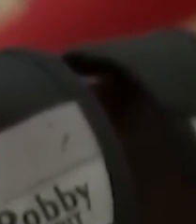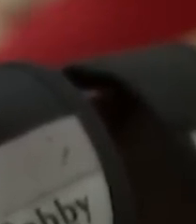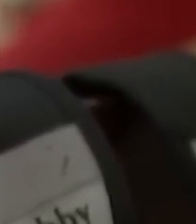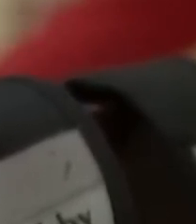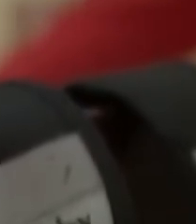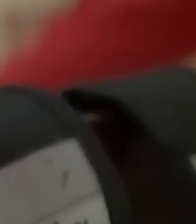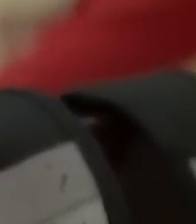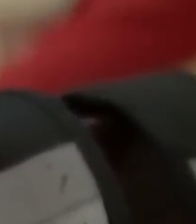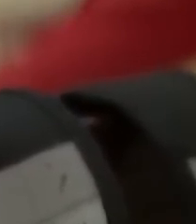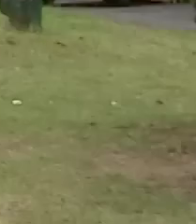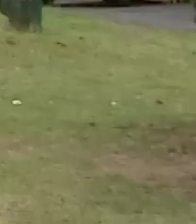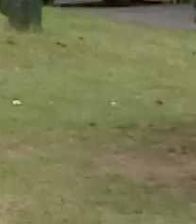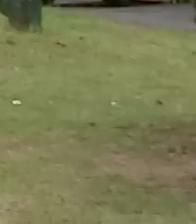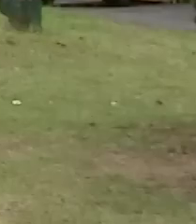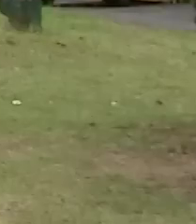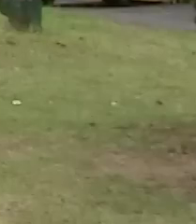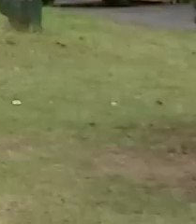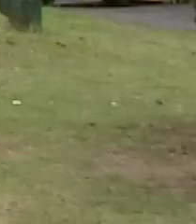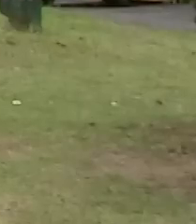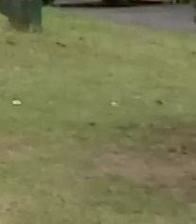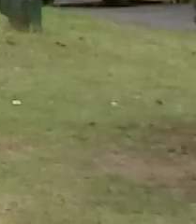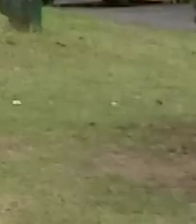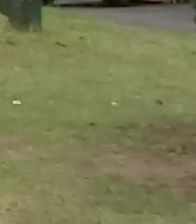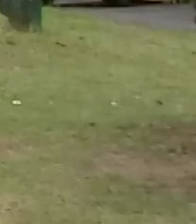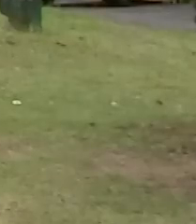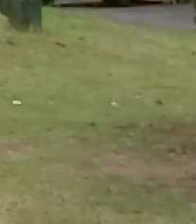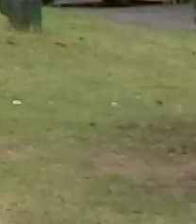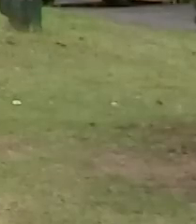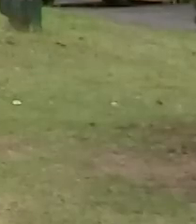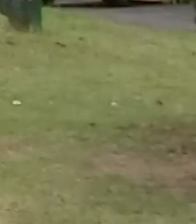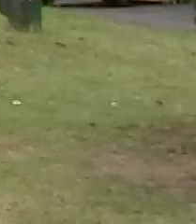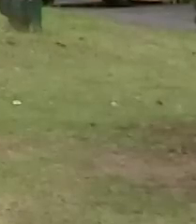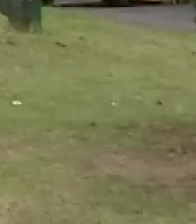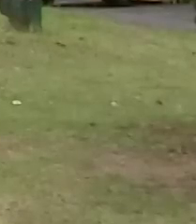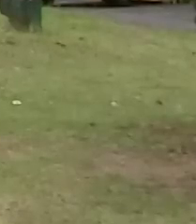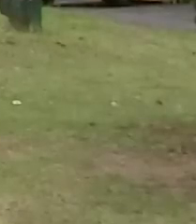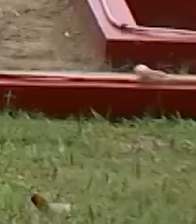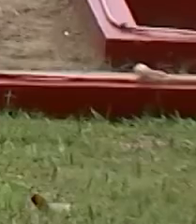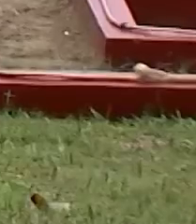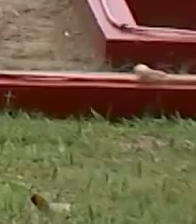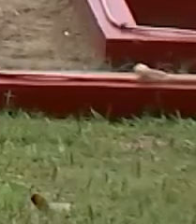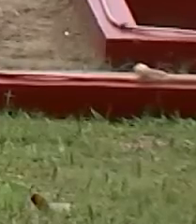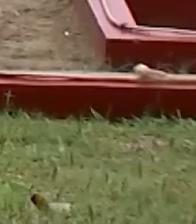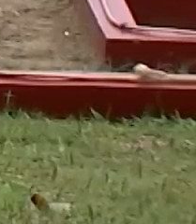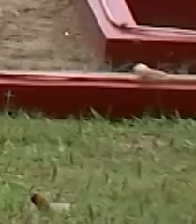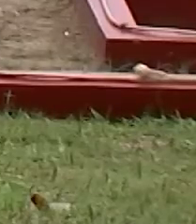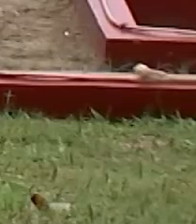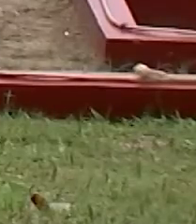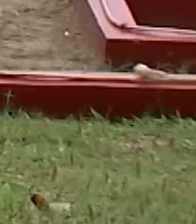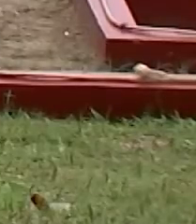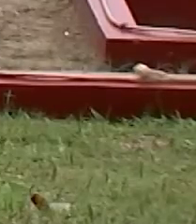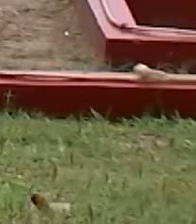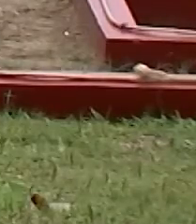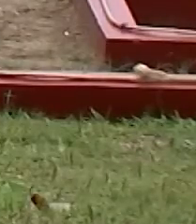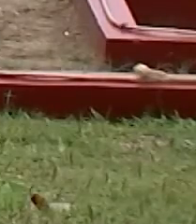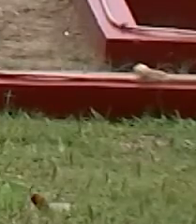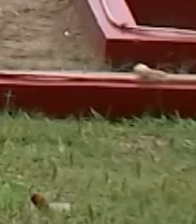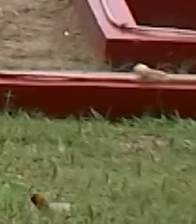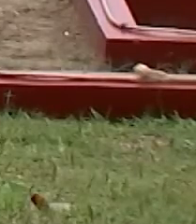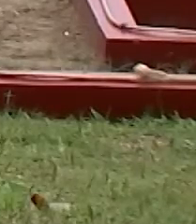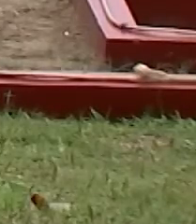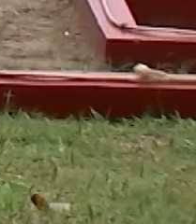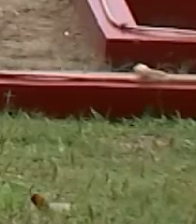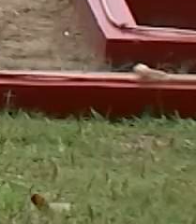learning environment. May binuong grupo na ang kagawaran para pag-aralan ang panawagang ibalik ang dating school calendar